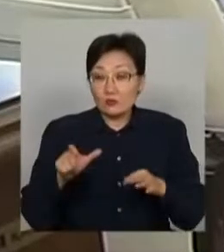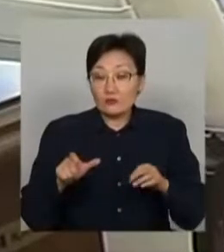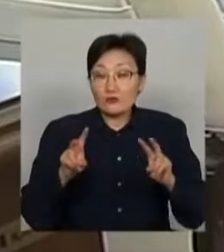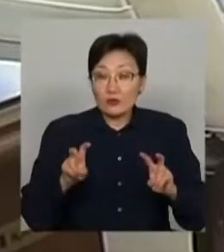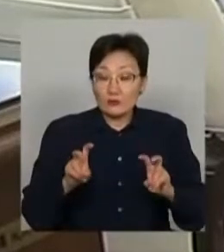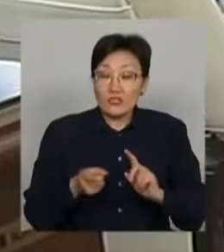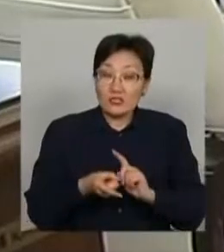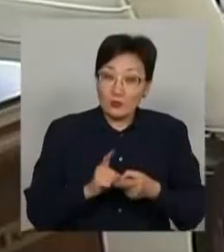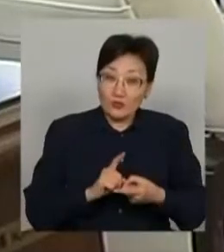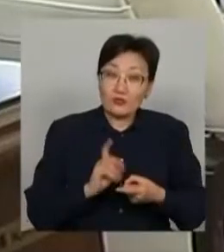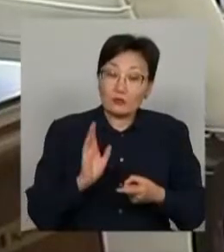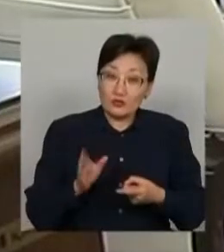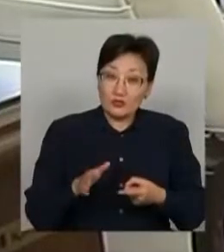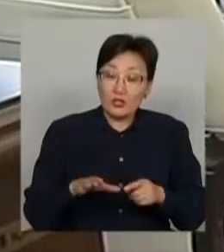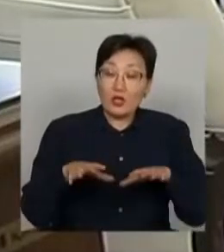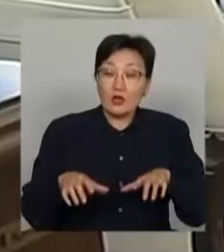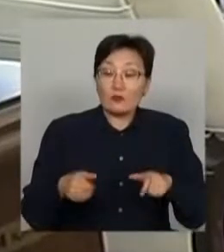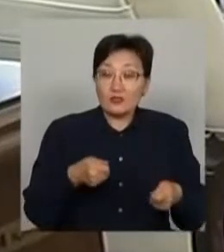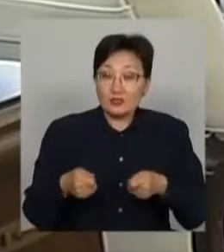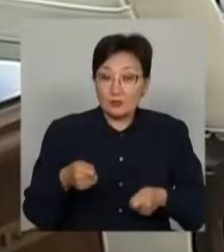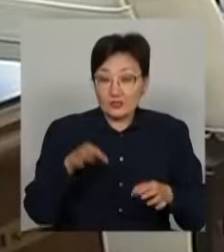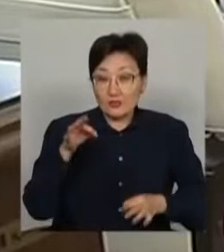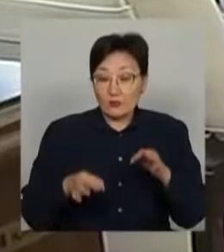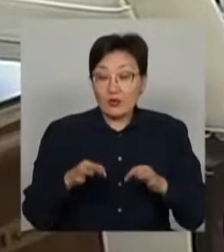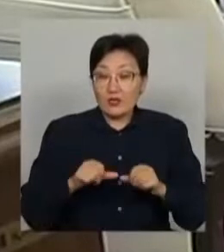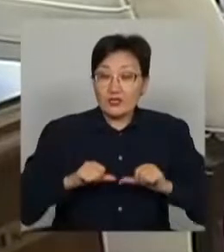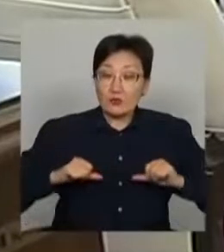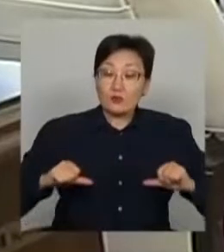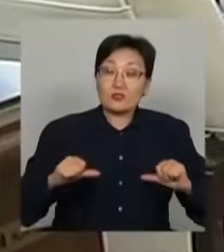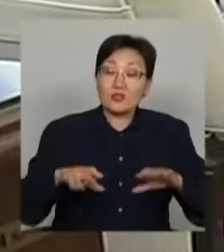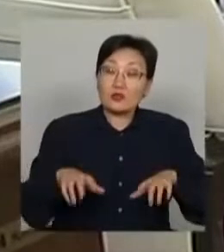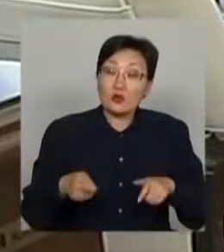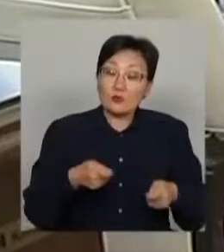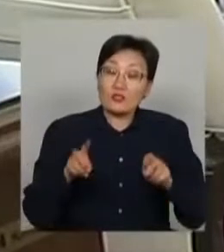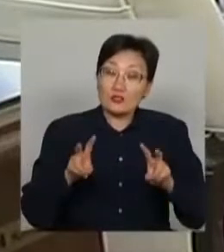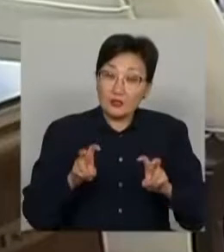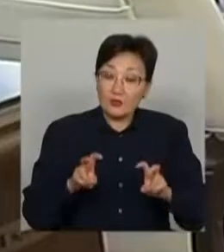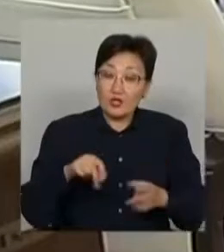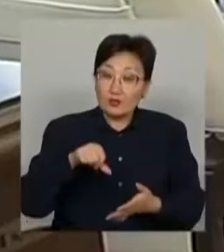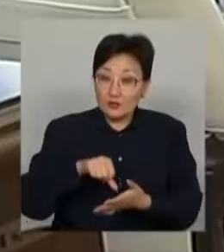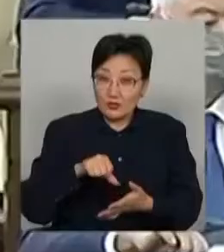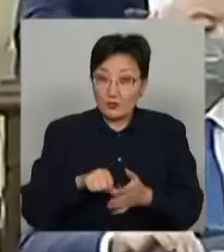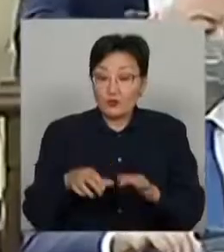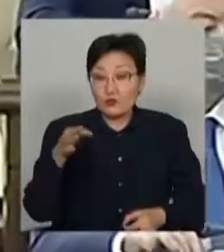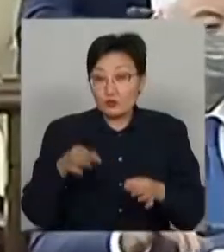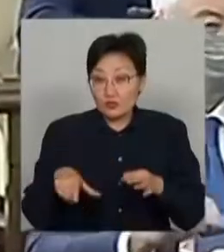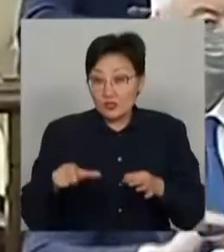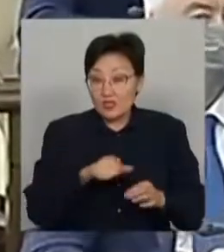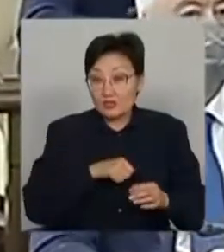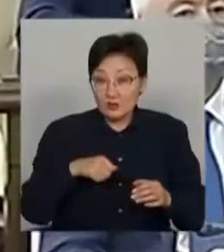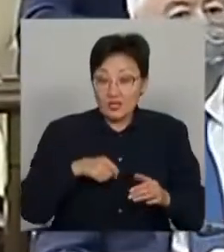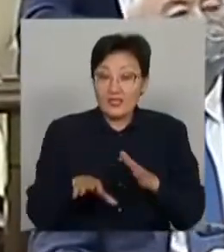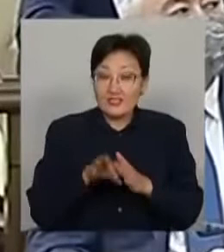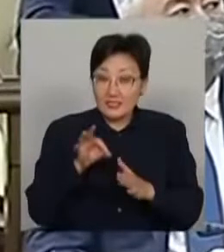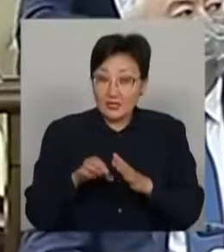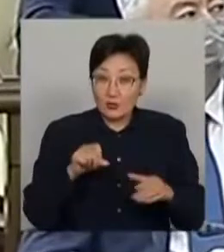болып өзгереді. Сот төрағасы және сот алқасының төрағасы лауазымына үміткерді судьялар өздері